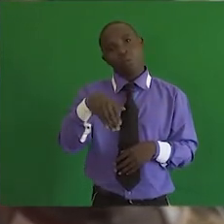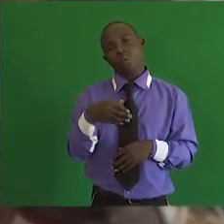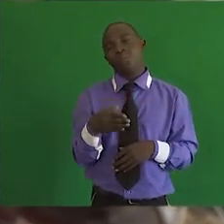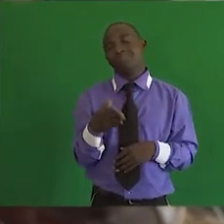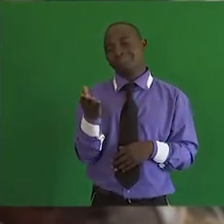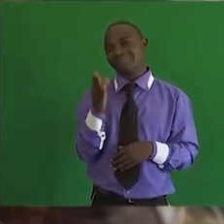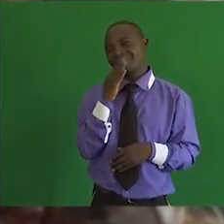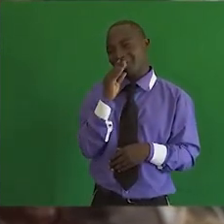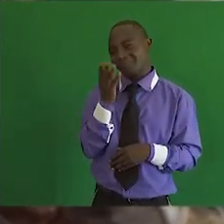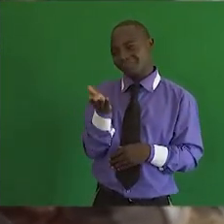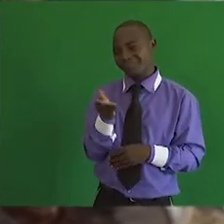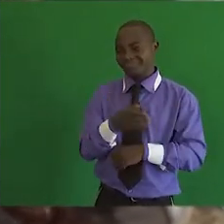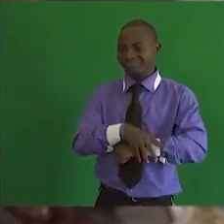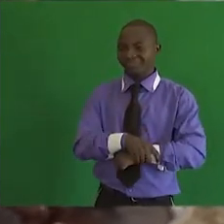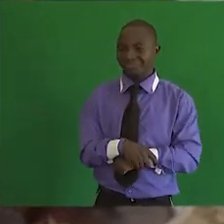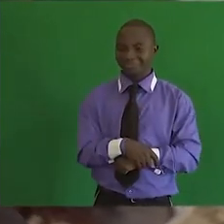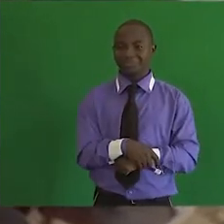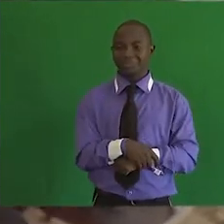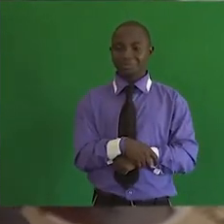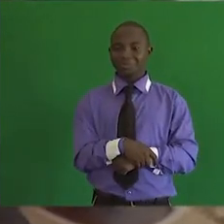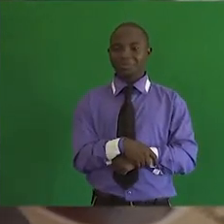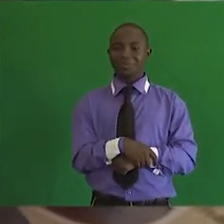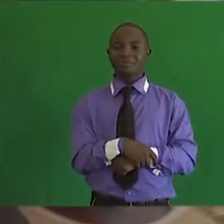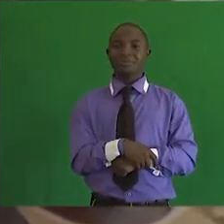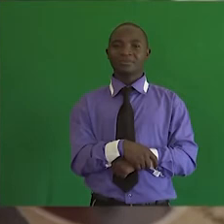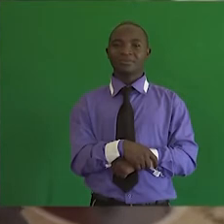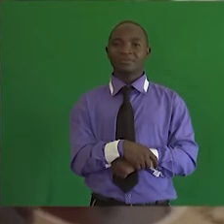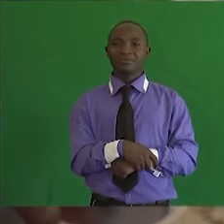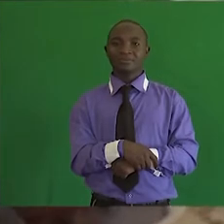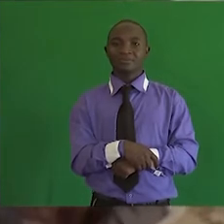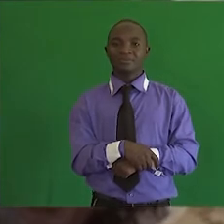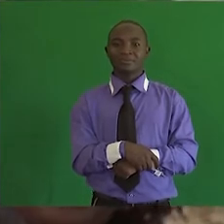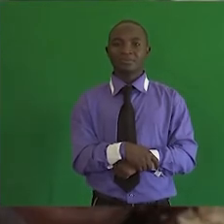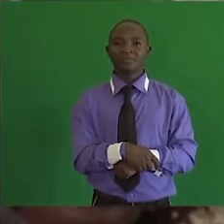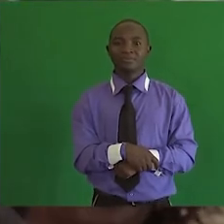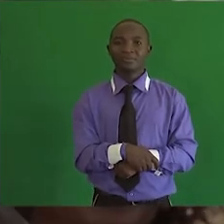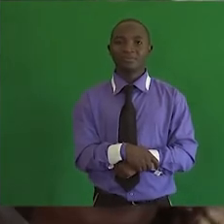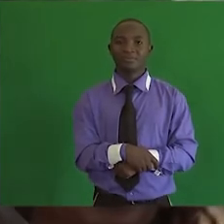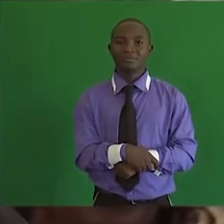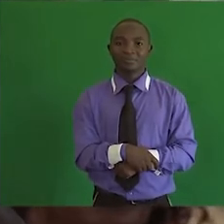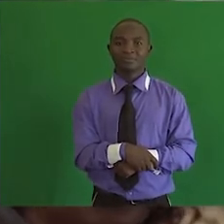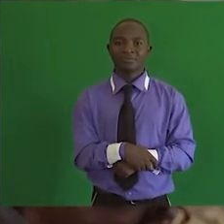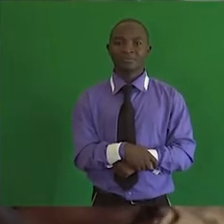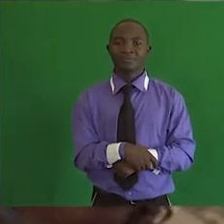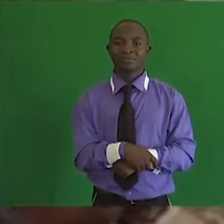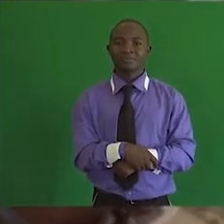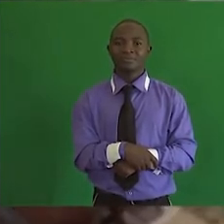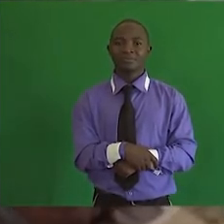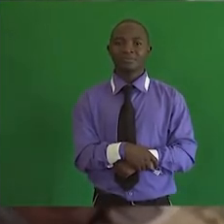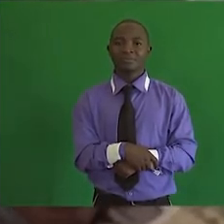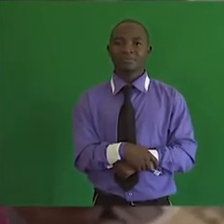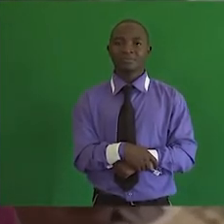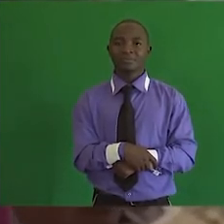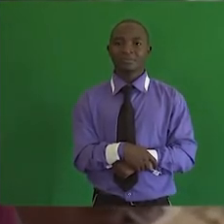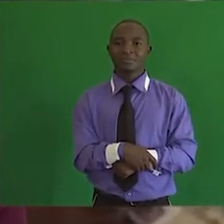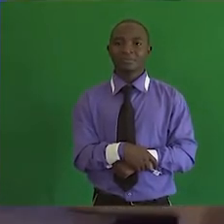kudarikawo murume wangu. Ndichanzwiwo ndakurova naamwene. Saka ndichaziva kuti kana ndiri muroora, ndomira papi chaizvo kuti ndigare